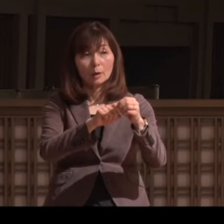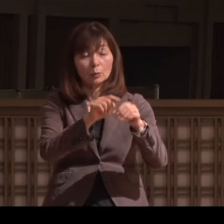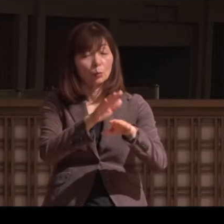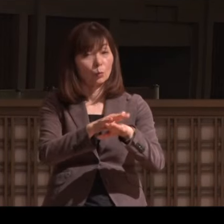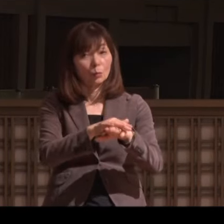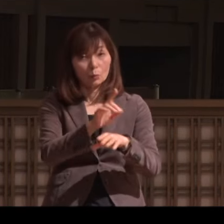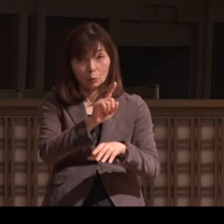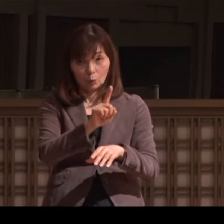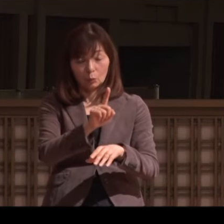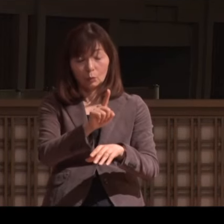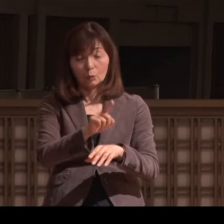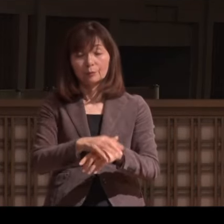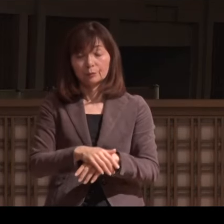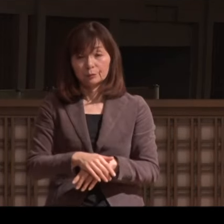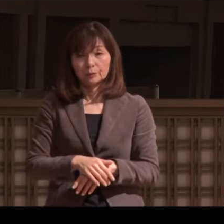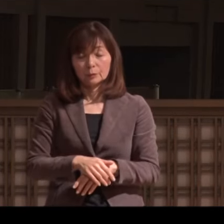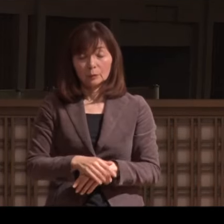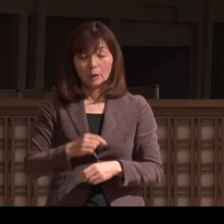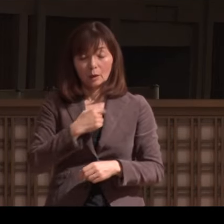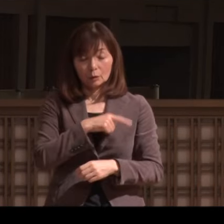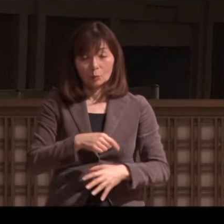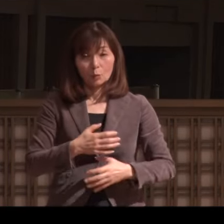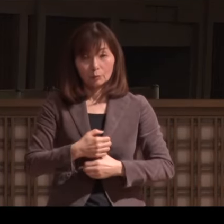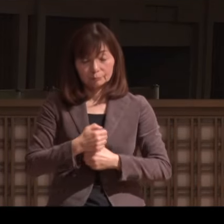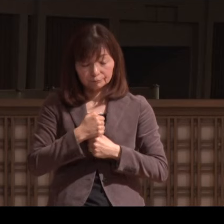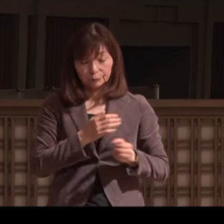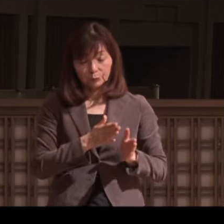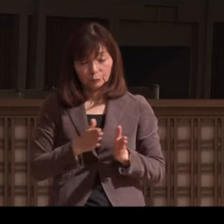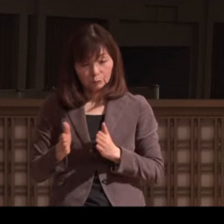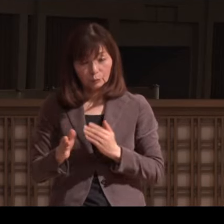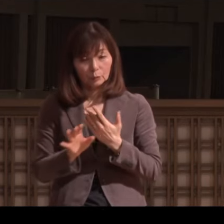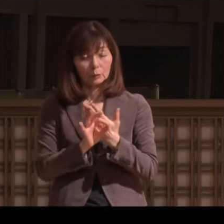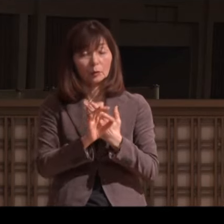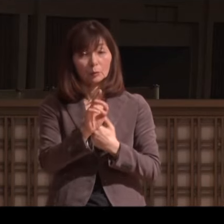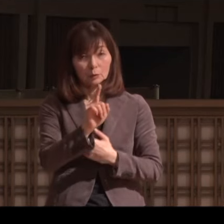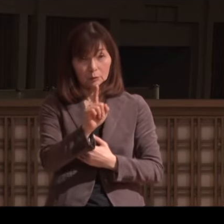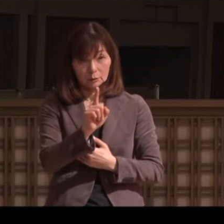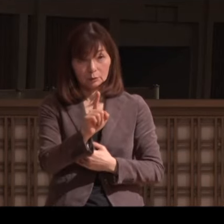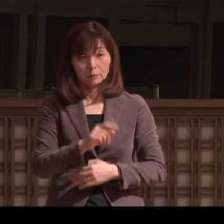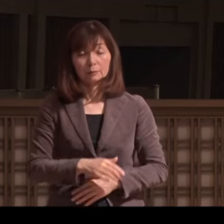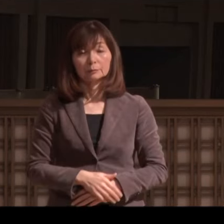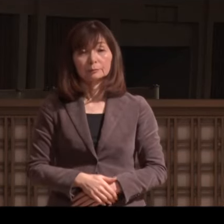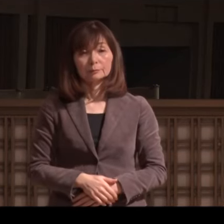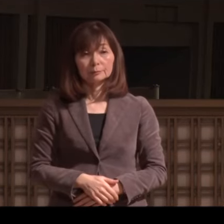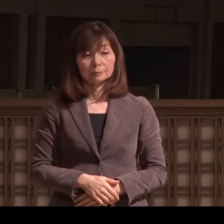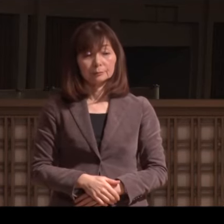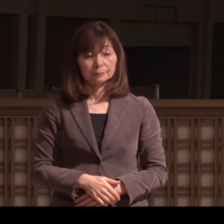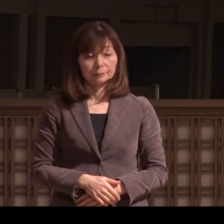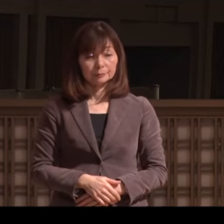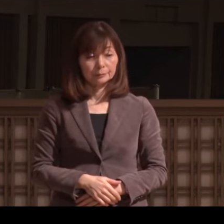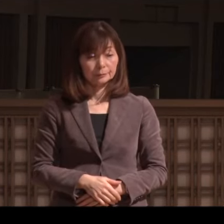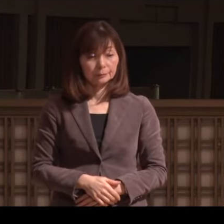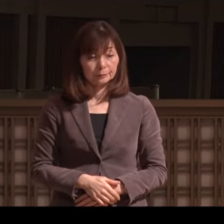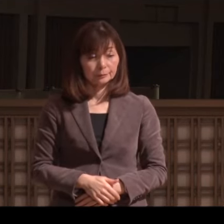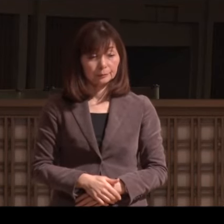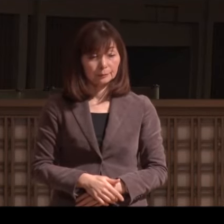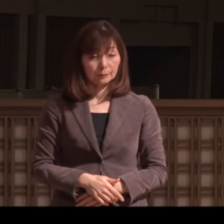あるいはどんなことに心がけていらっしゃるのかこれ少しお伺いしたいなと思うんですけれどもいかがですか某